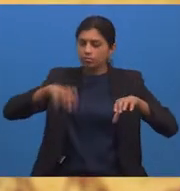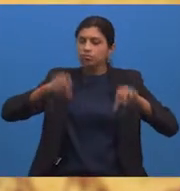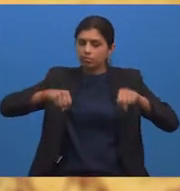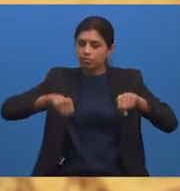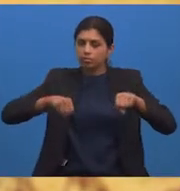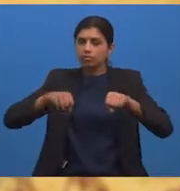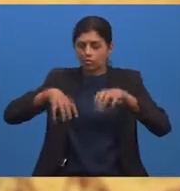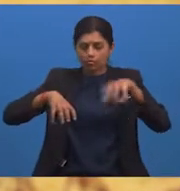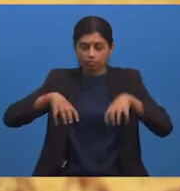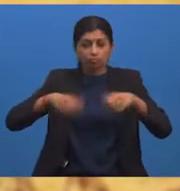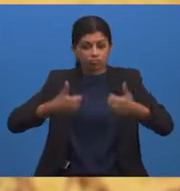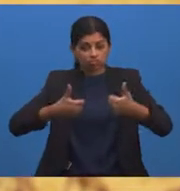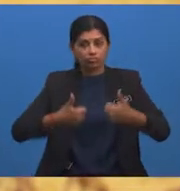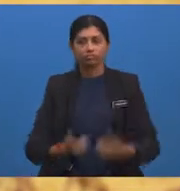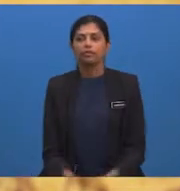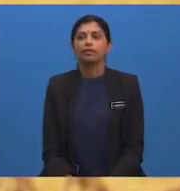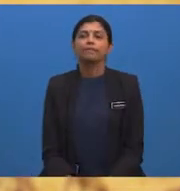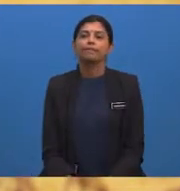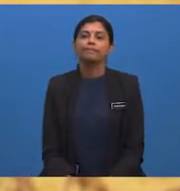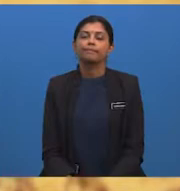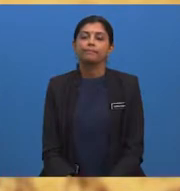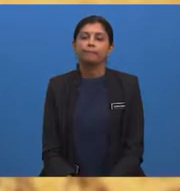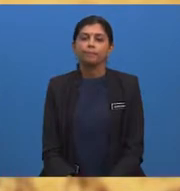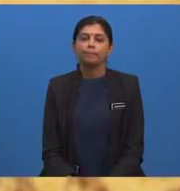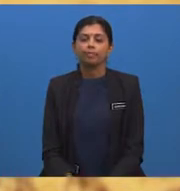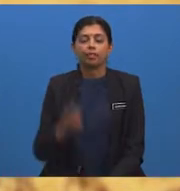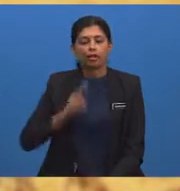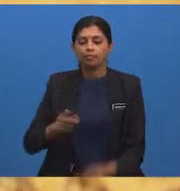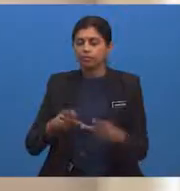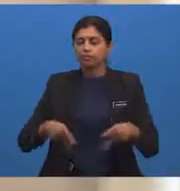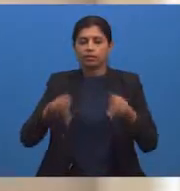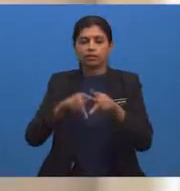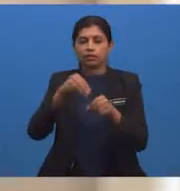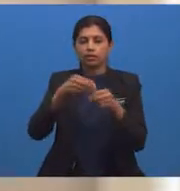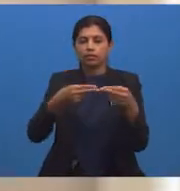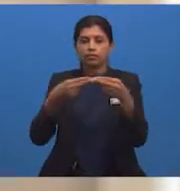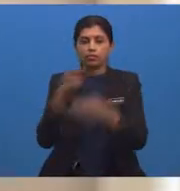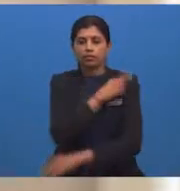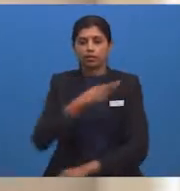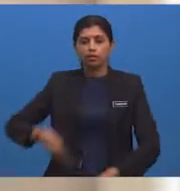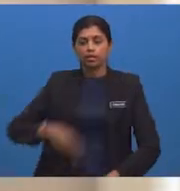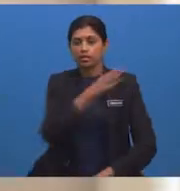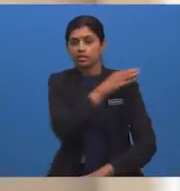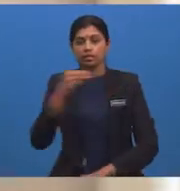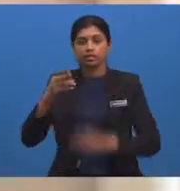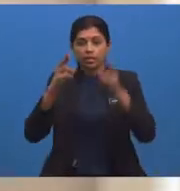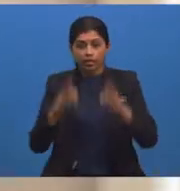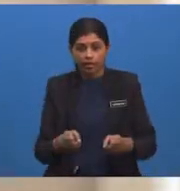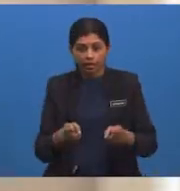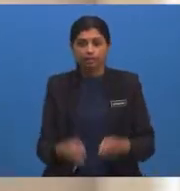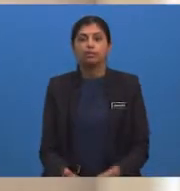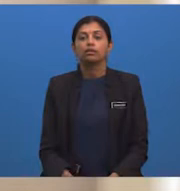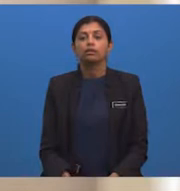agama memainkan peranan penting dalam hubungan raja dan rakyat. Ini kerana agama menjadi